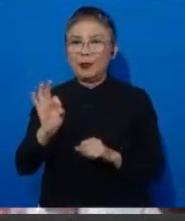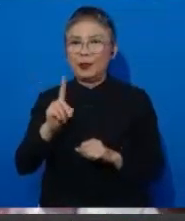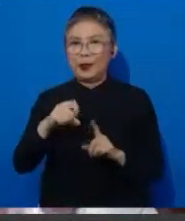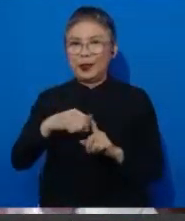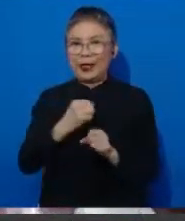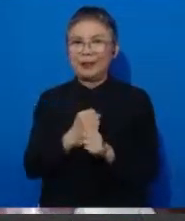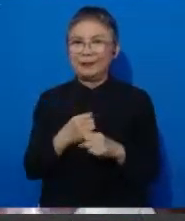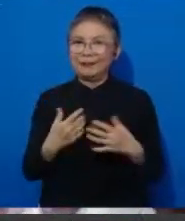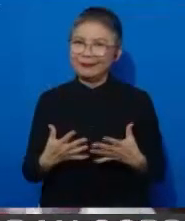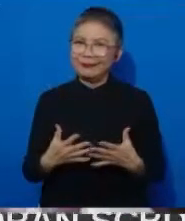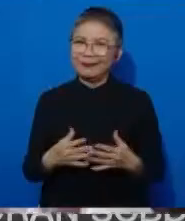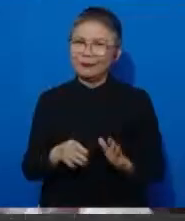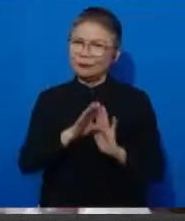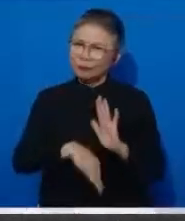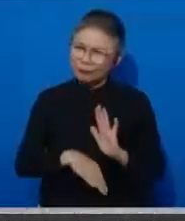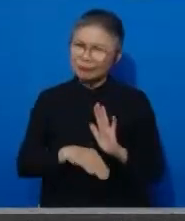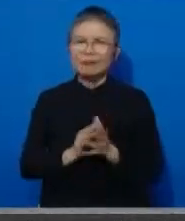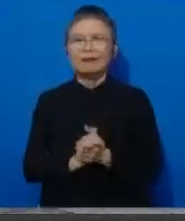kilogramnya.